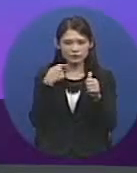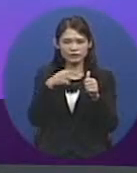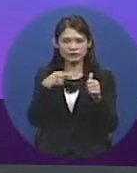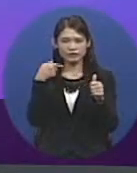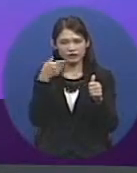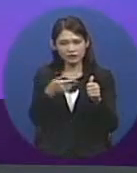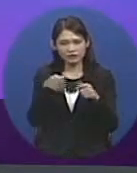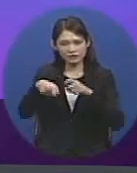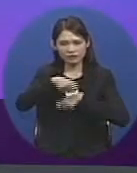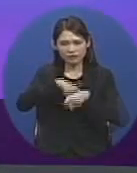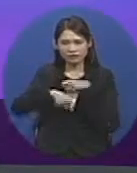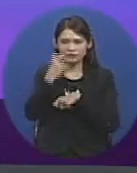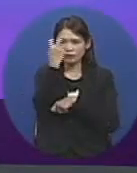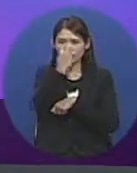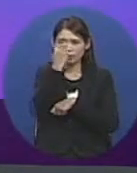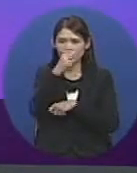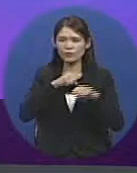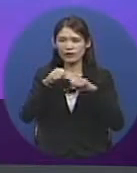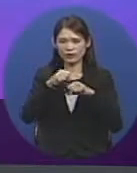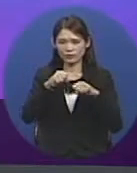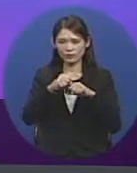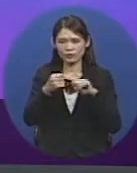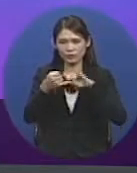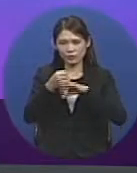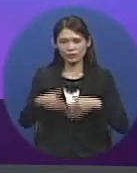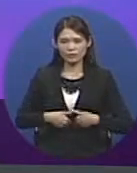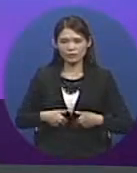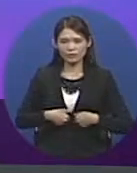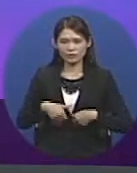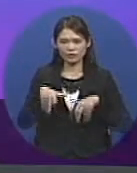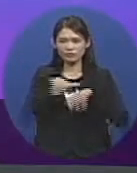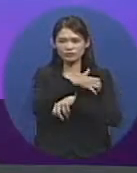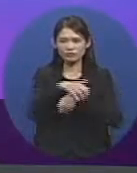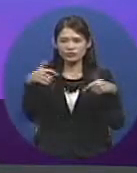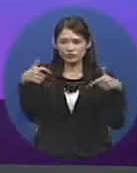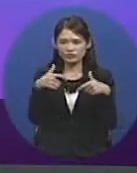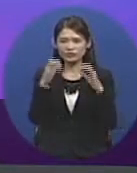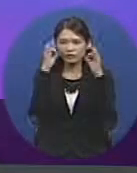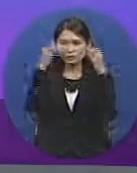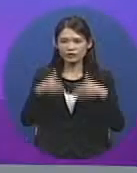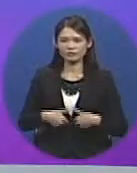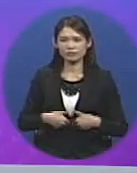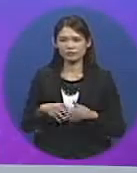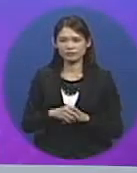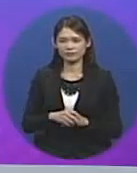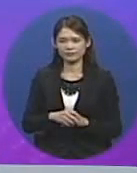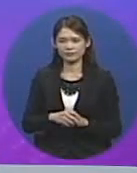적극적인 단속활동이 병행되어 장애인이 주차하는 데 불편을 겪지 않도록 해야 하겠습니다.